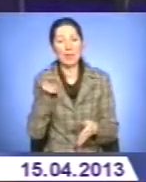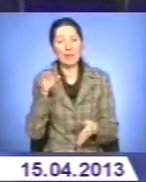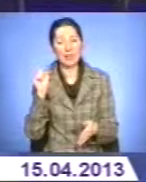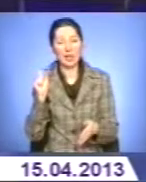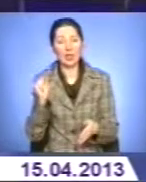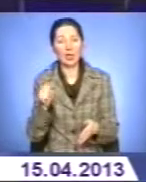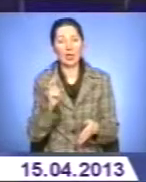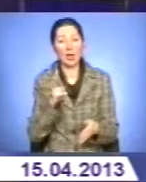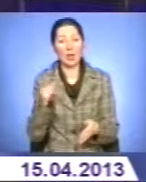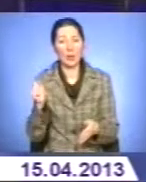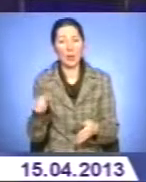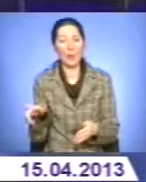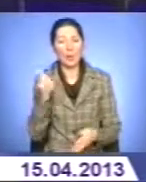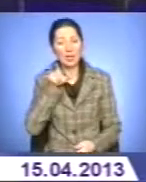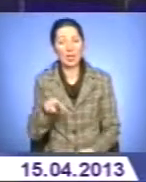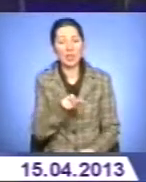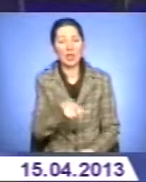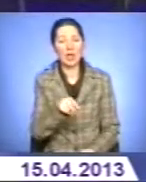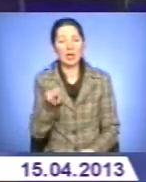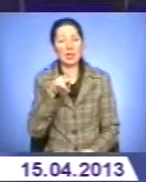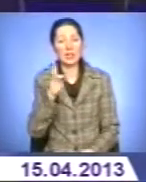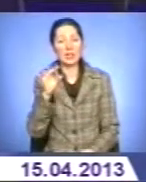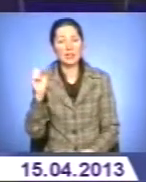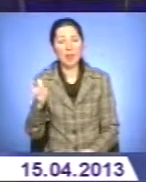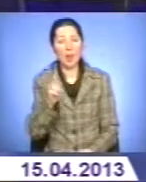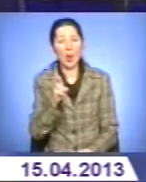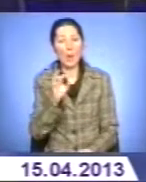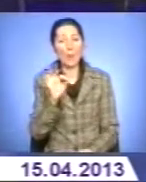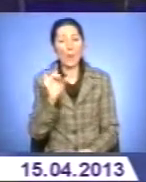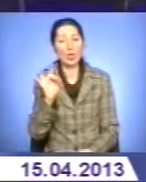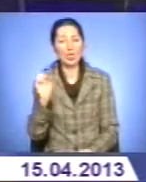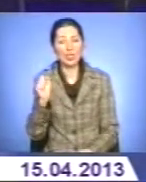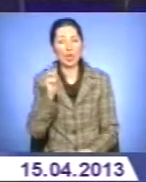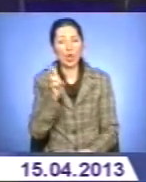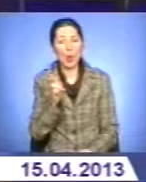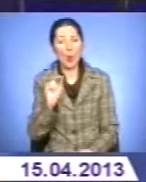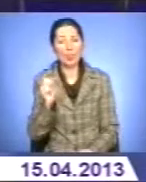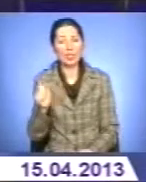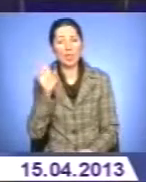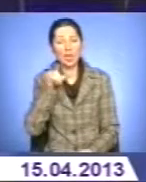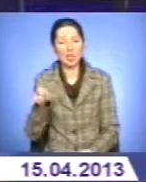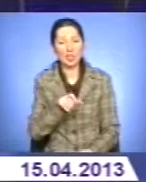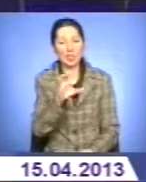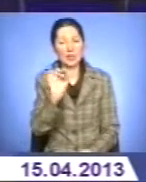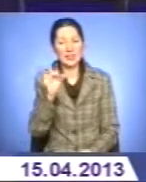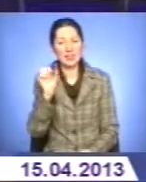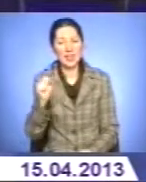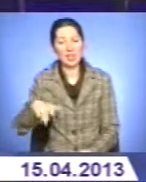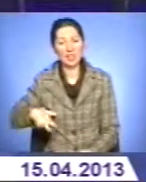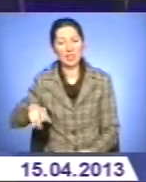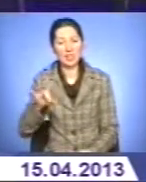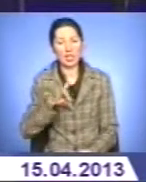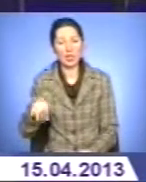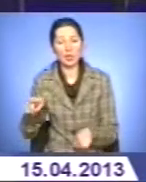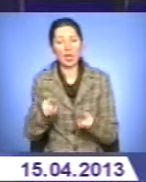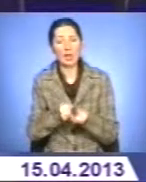річці Дністер в селах Борщівського, Заліщицького, Бучацького, Монастириського районів, на річці Серед в межах Заліщицького району, а також у